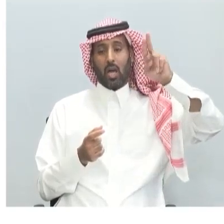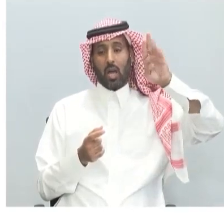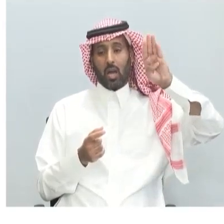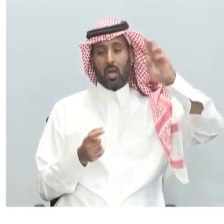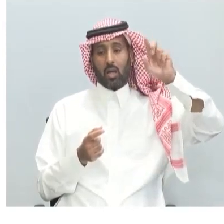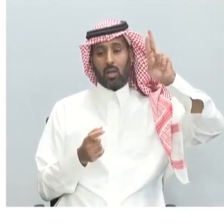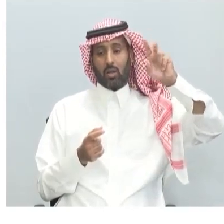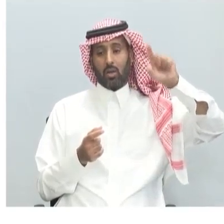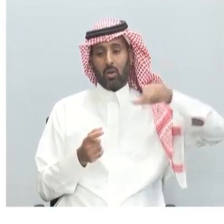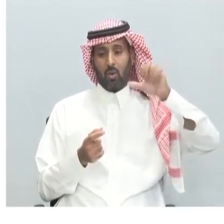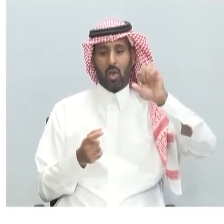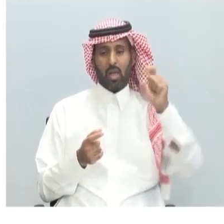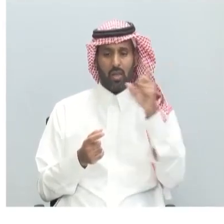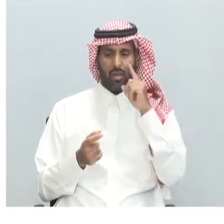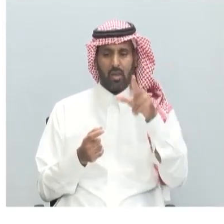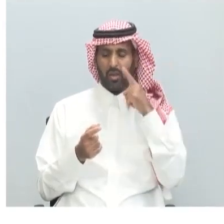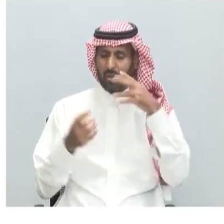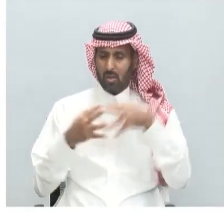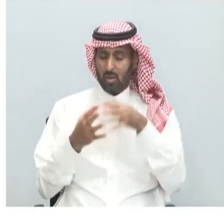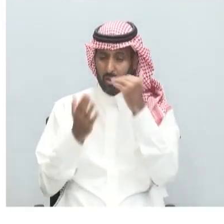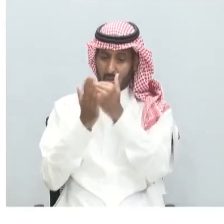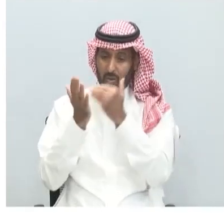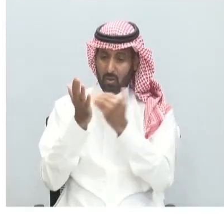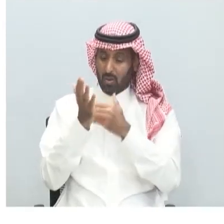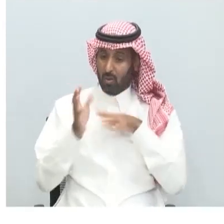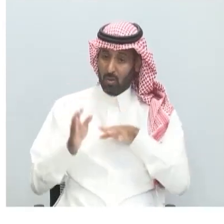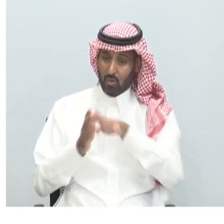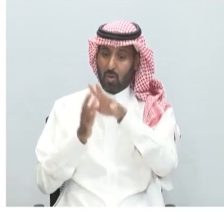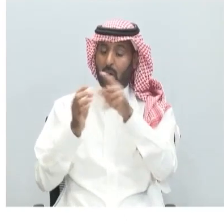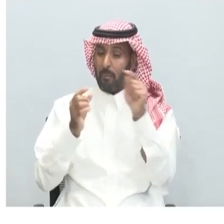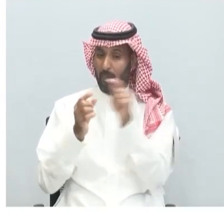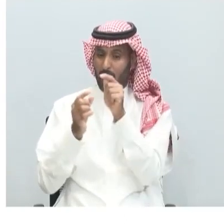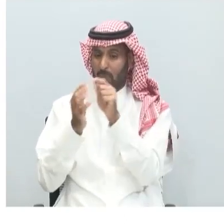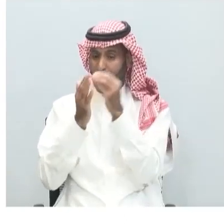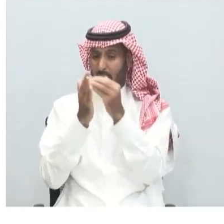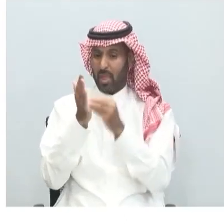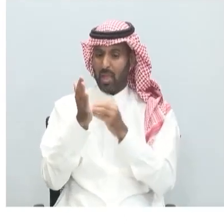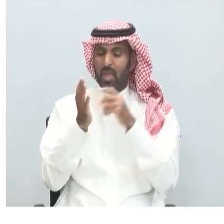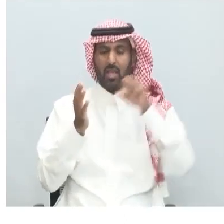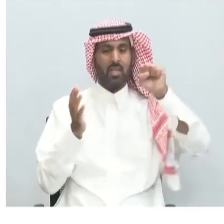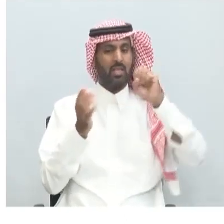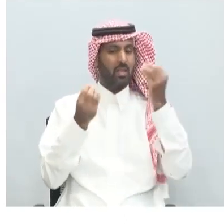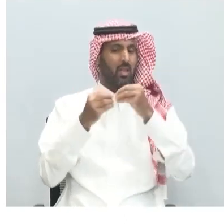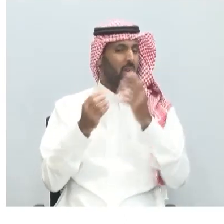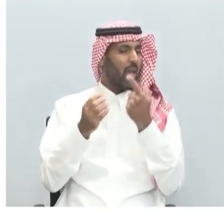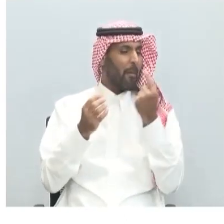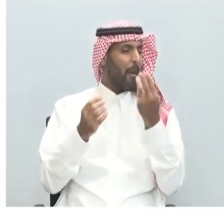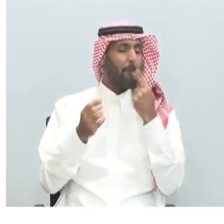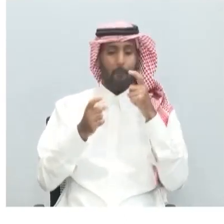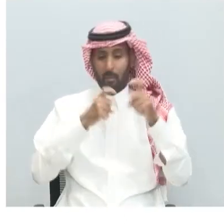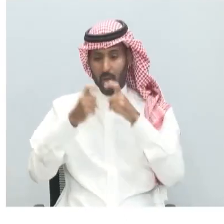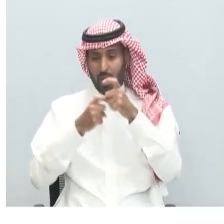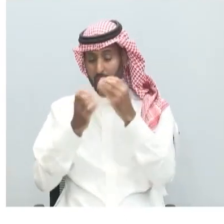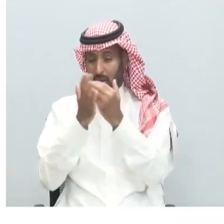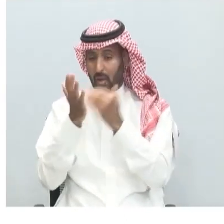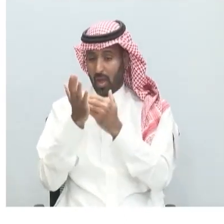الثانويه المرتبطه مع كل المستويات الفرعيه في الذره يتضمن اسا يمثل عدد الكترونات في